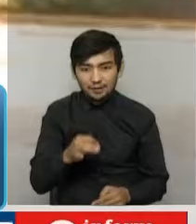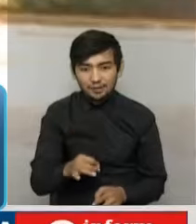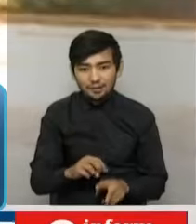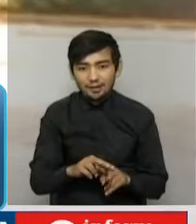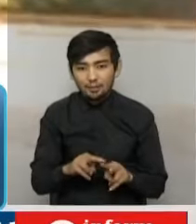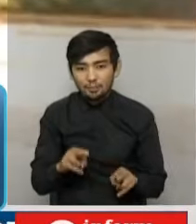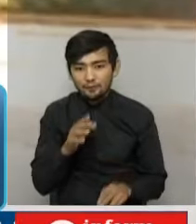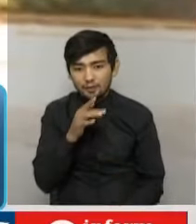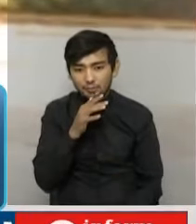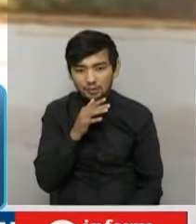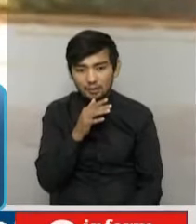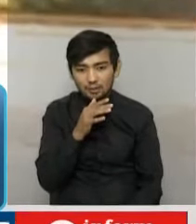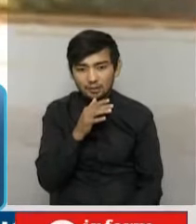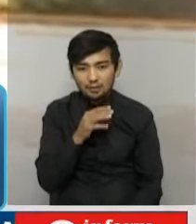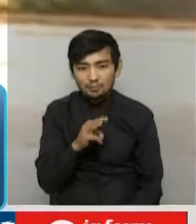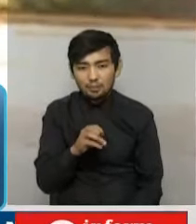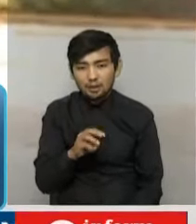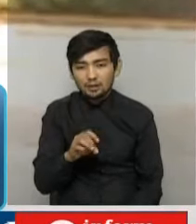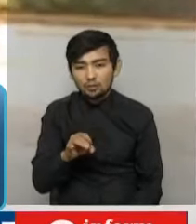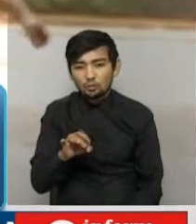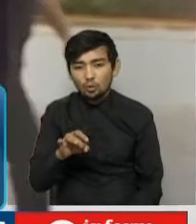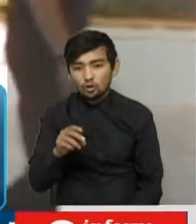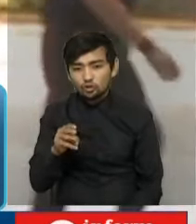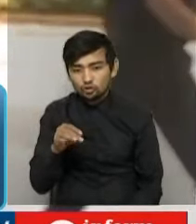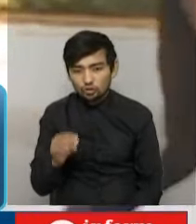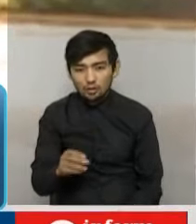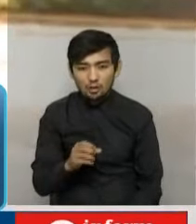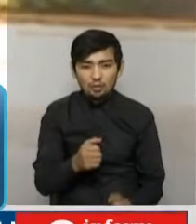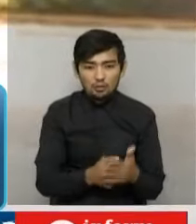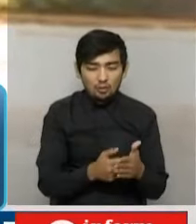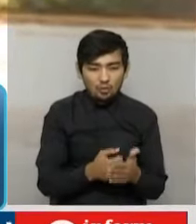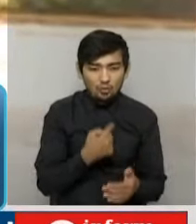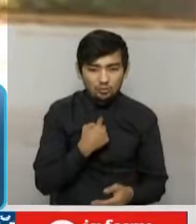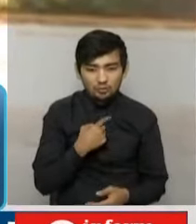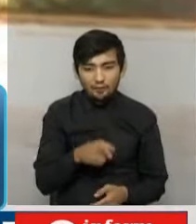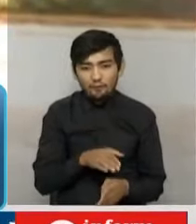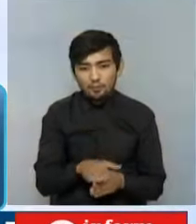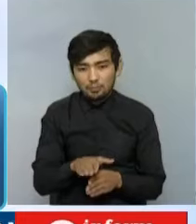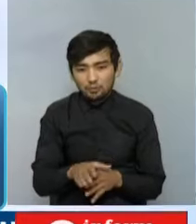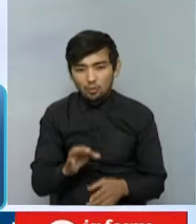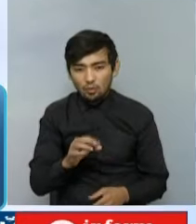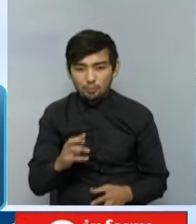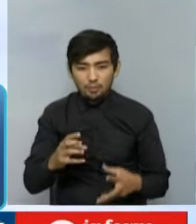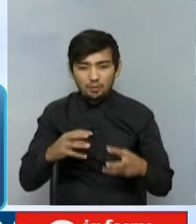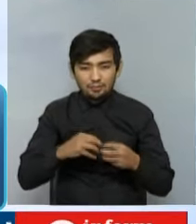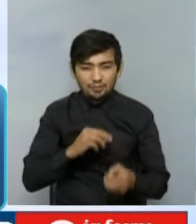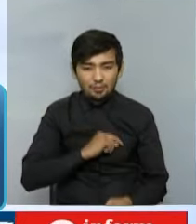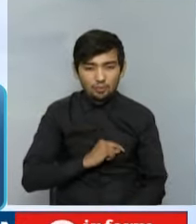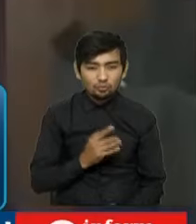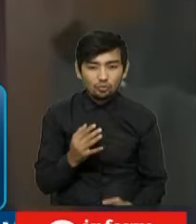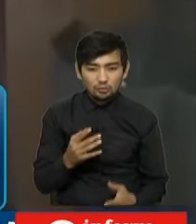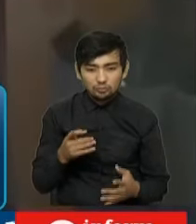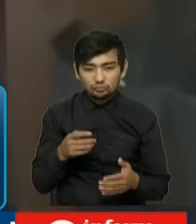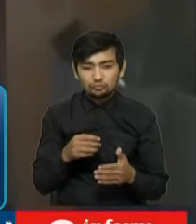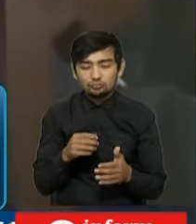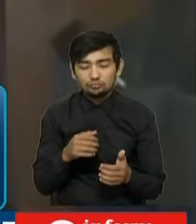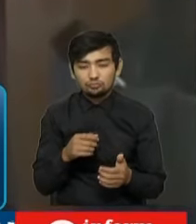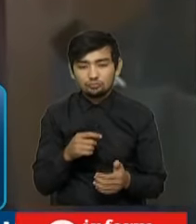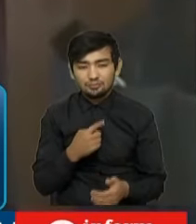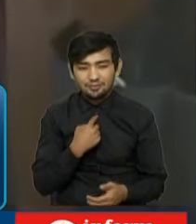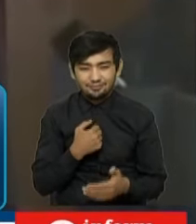образом мониторщики, да, оценщики будут оценивать выполненные объемы работ. При этом описательным методом